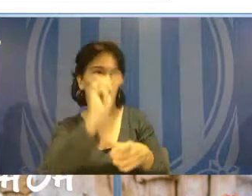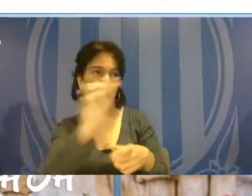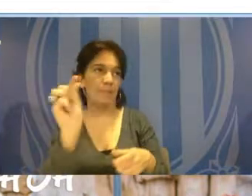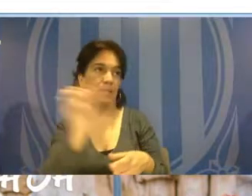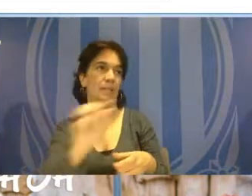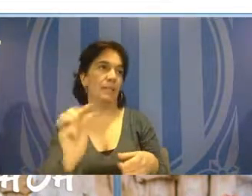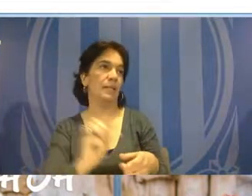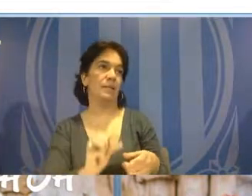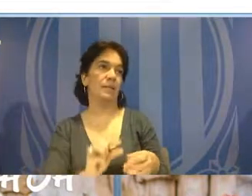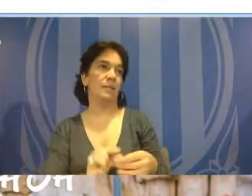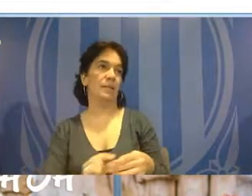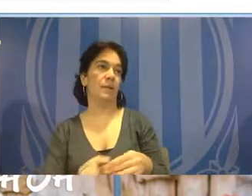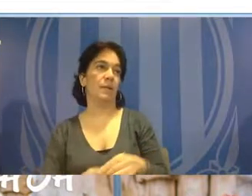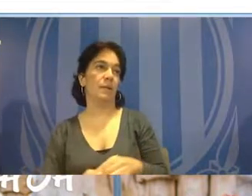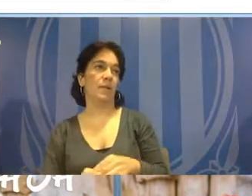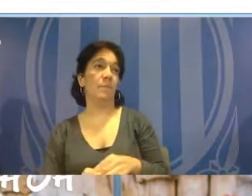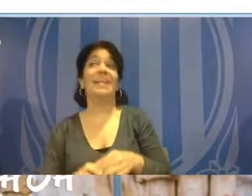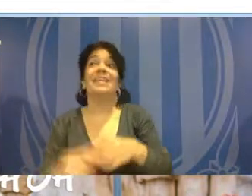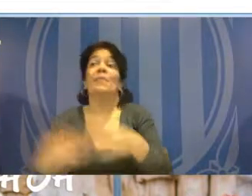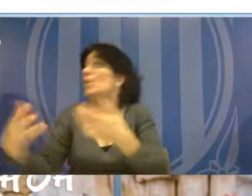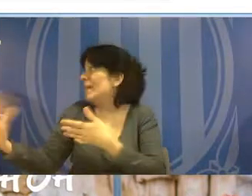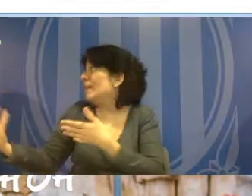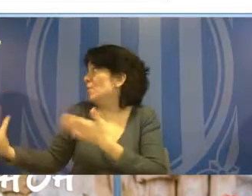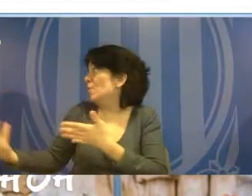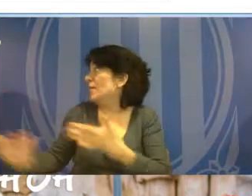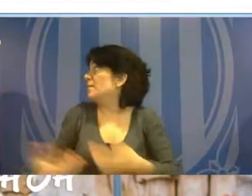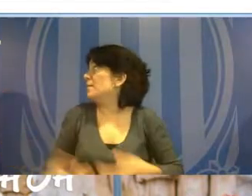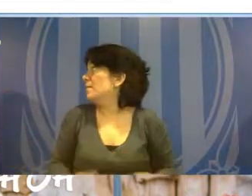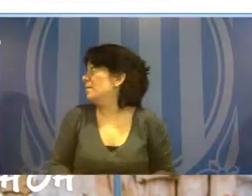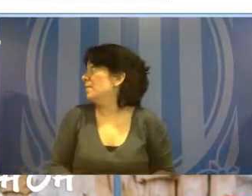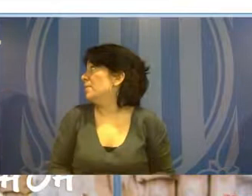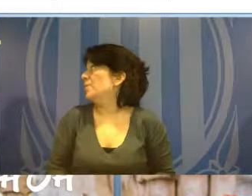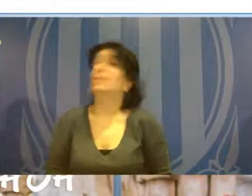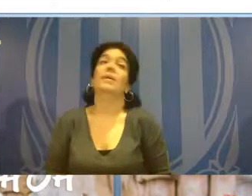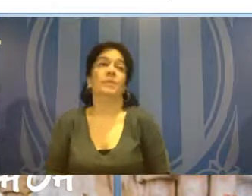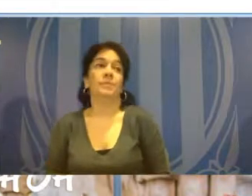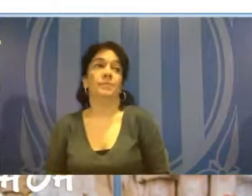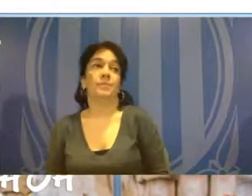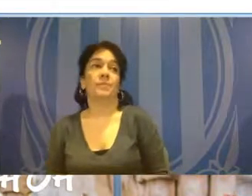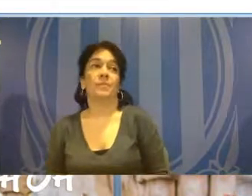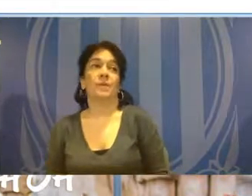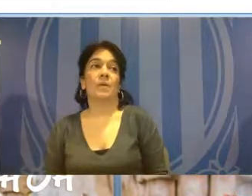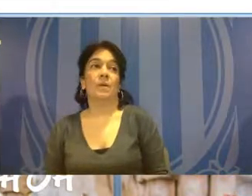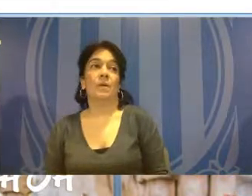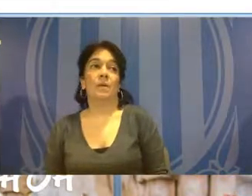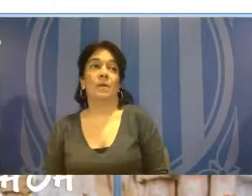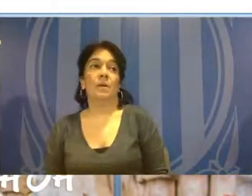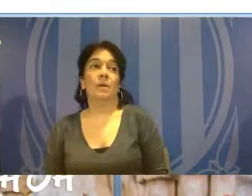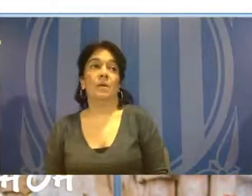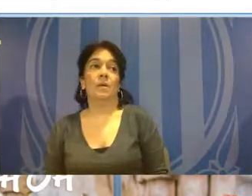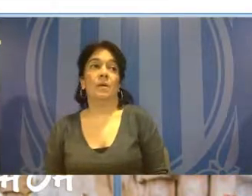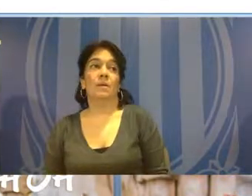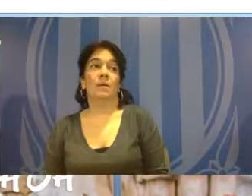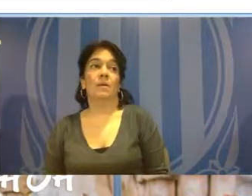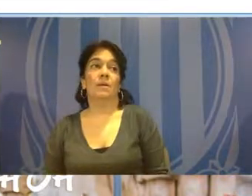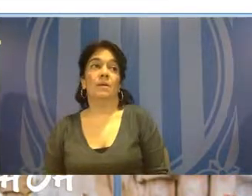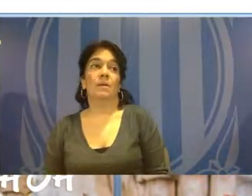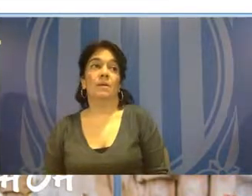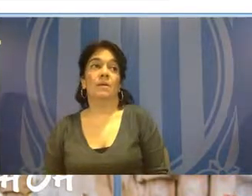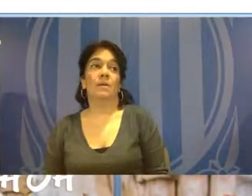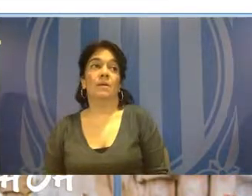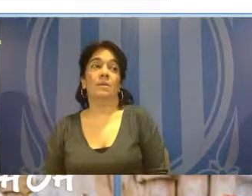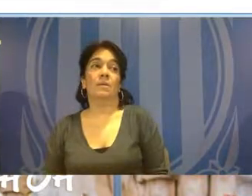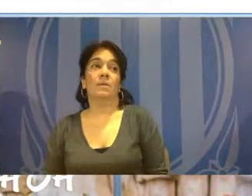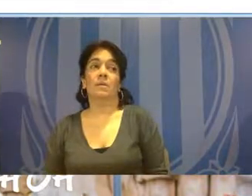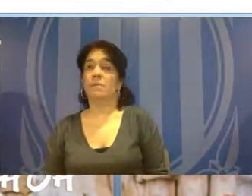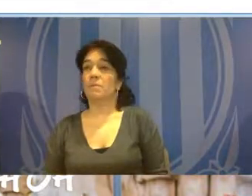sempre, sempre estan citats, sempre. Perquè és el valor que li dones. Això que dius, el regal és interessantíssim de fer-ho internament, clar, perquè